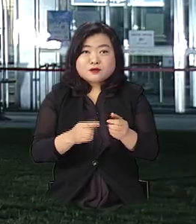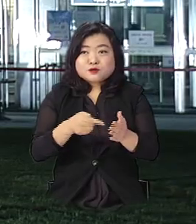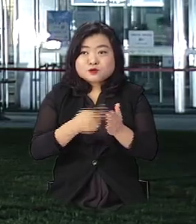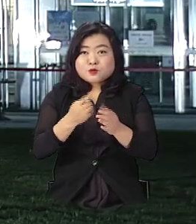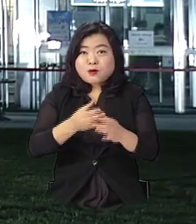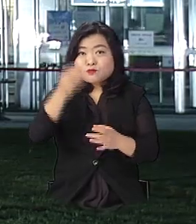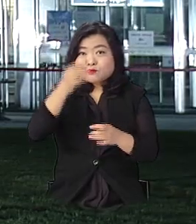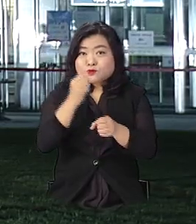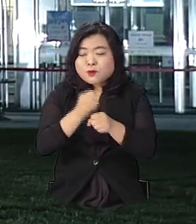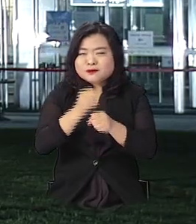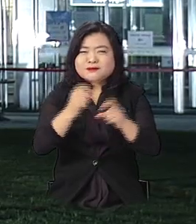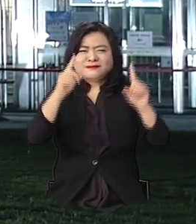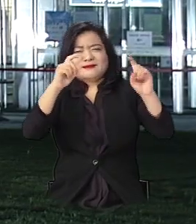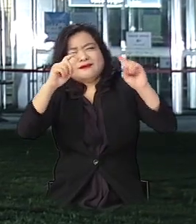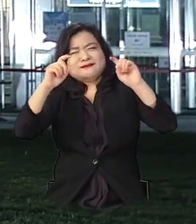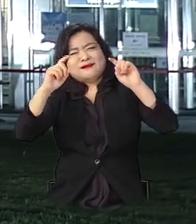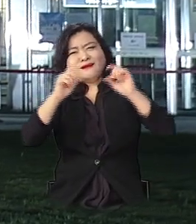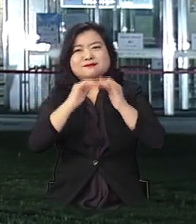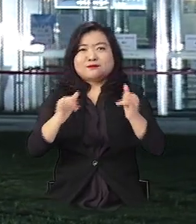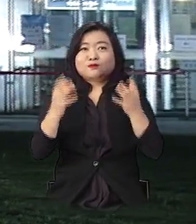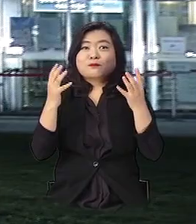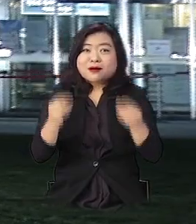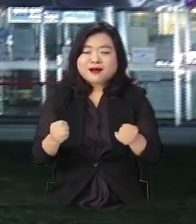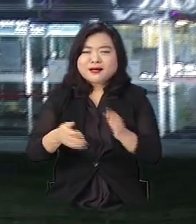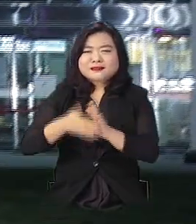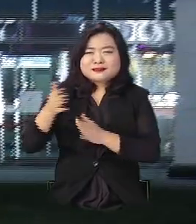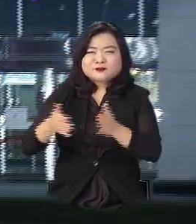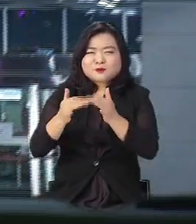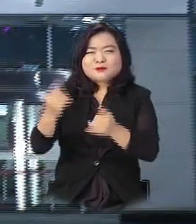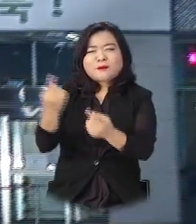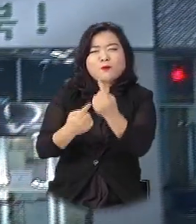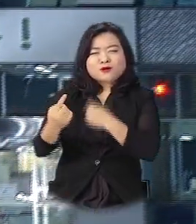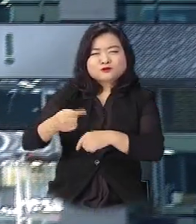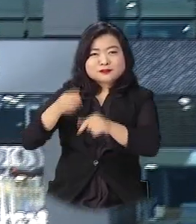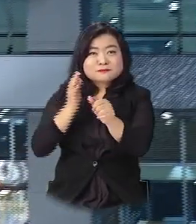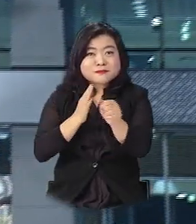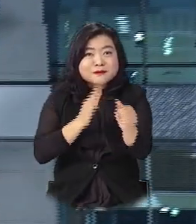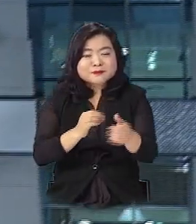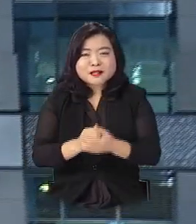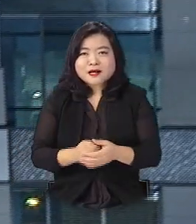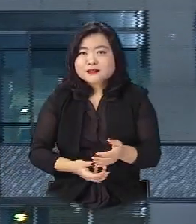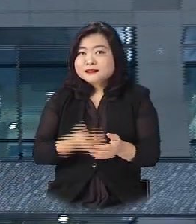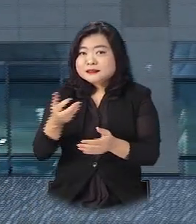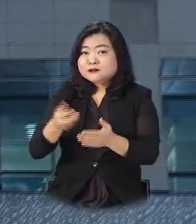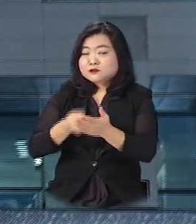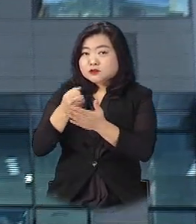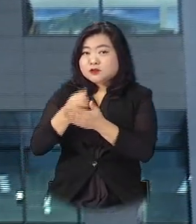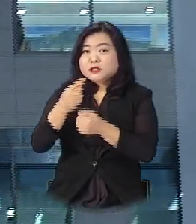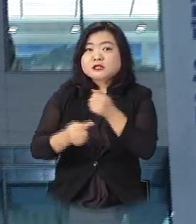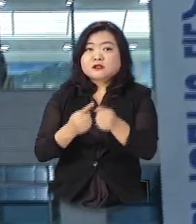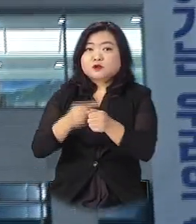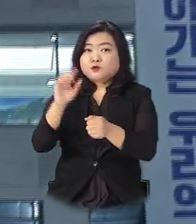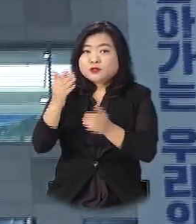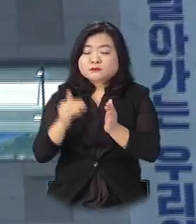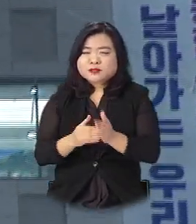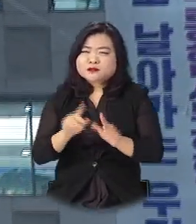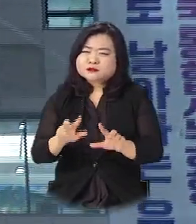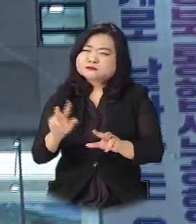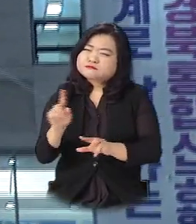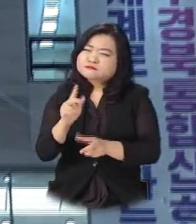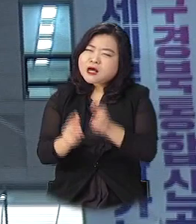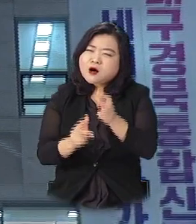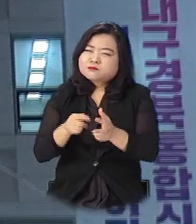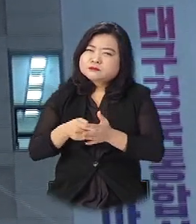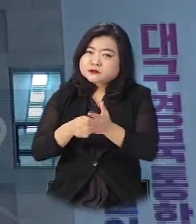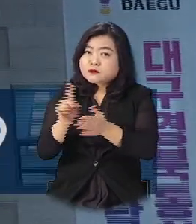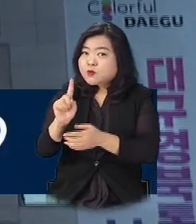이 와서 셀카 찍는 분이 많이 있더라고요. 시도민들 한번 들려주시기 바랍니다. 이전지가 선정된 지 1년이 지났습니다. 지금 어떤 사업들이